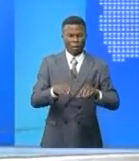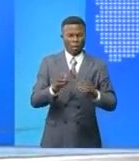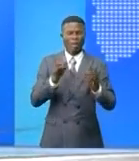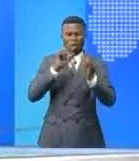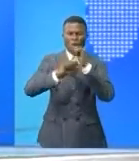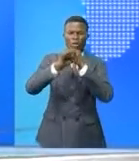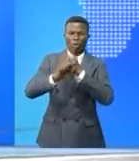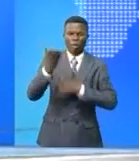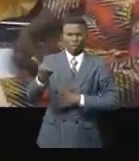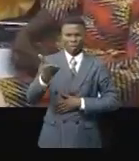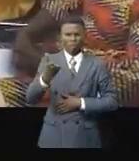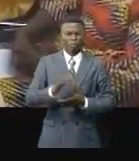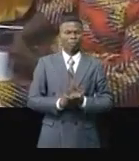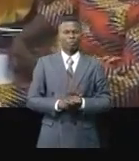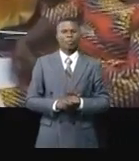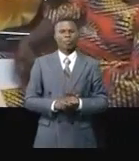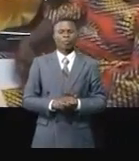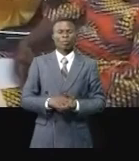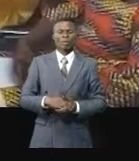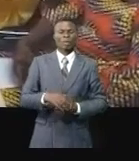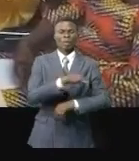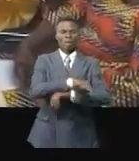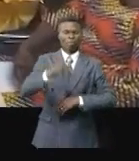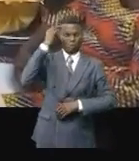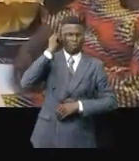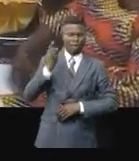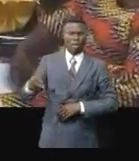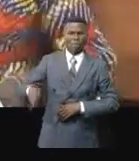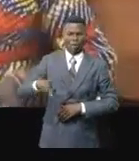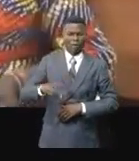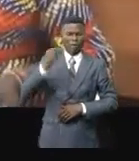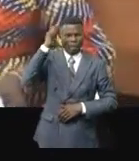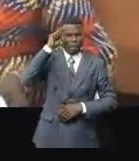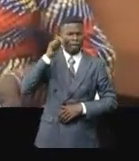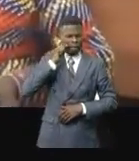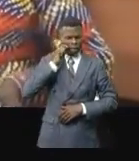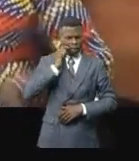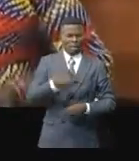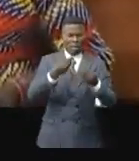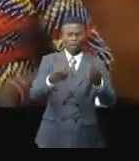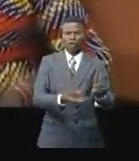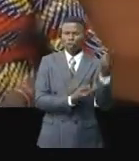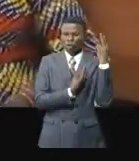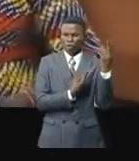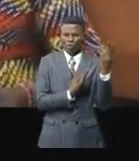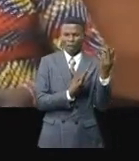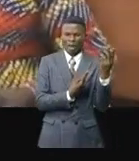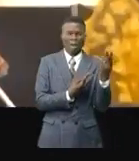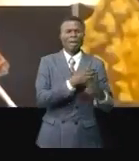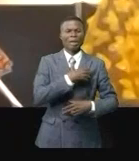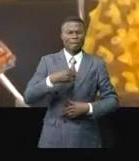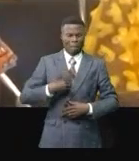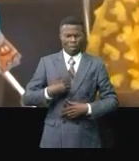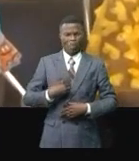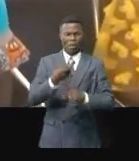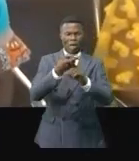conscientisation. Les gens de la province du Kwilu s'activent davantage pour la valorisation de la femme kwiloise en ces mois de mars dédiés à la femme.